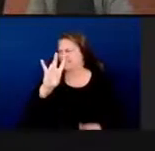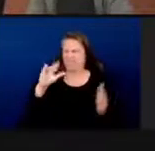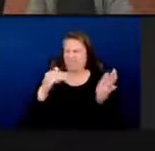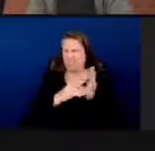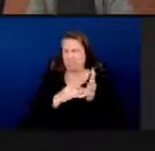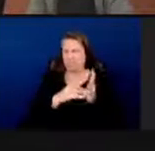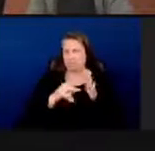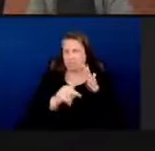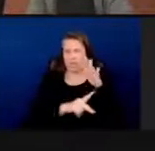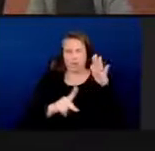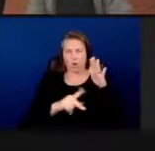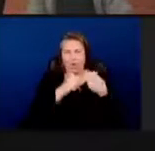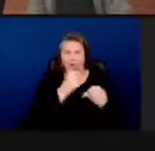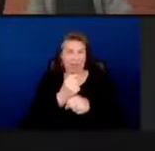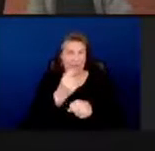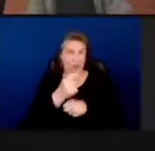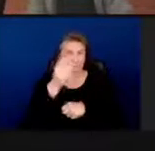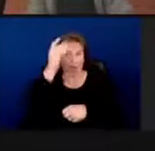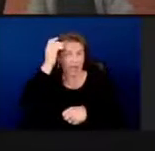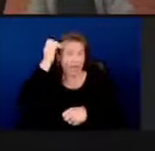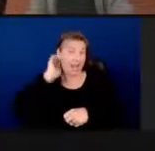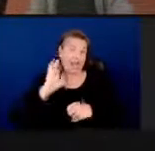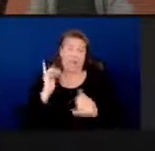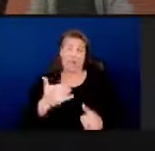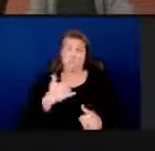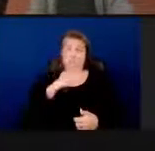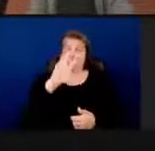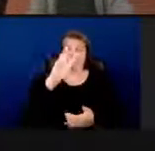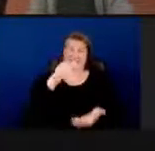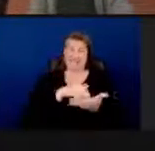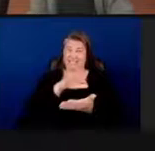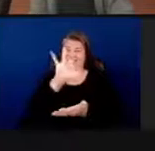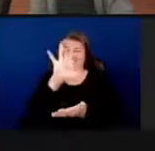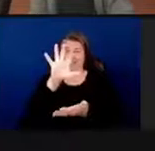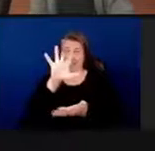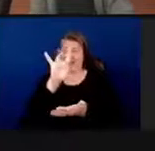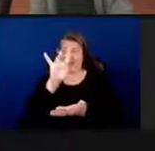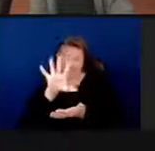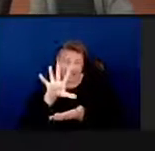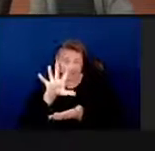كول، لدينا حوالي 7000 طفل في